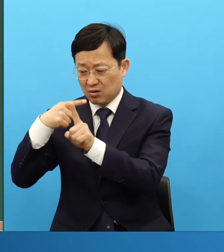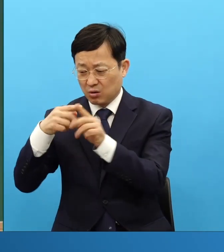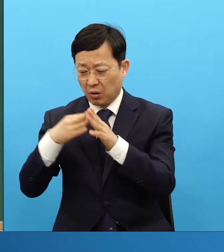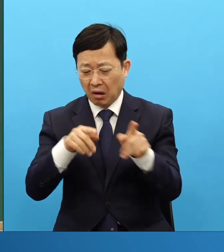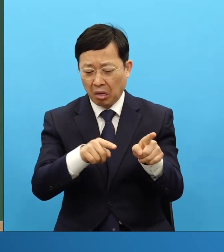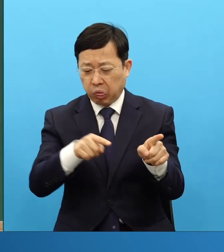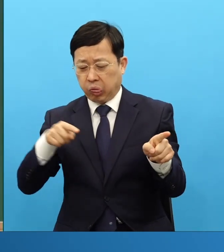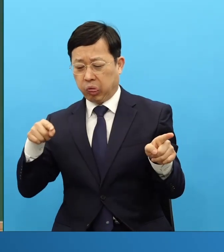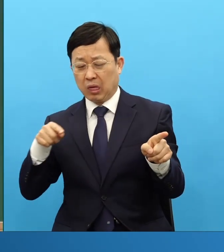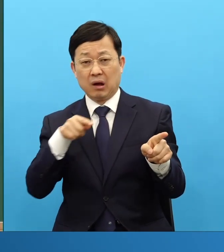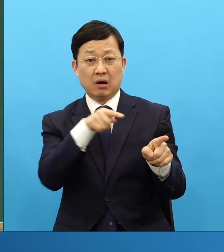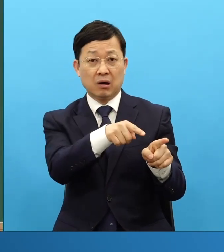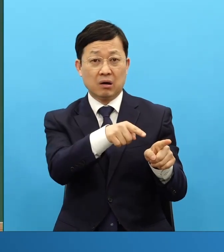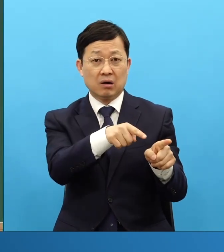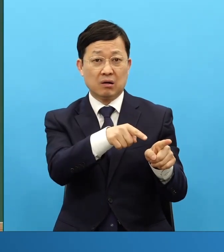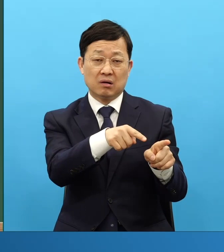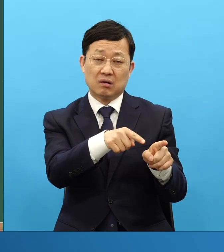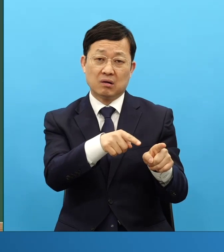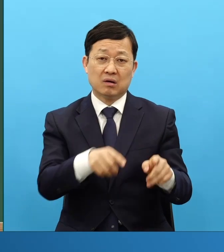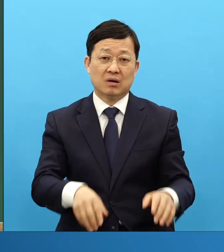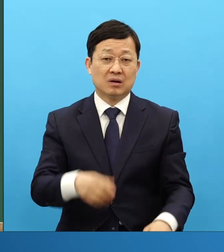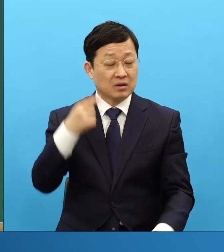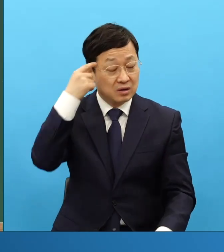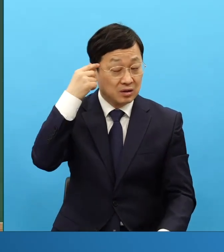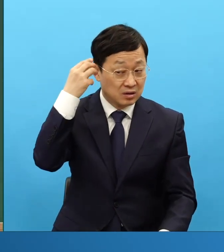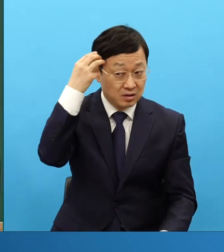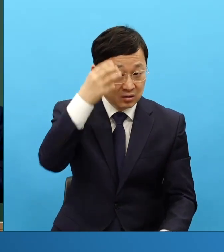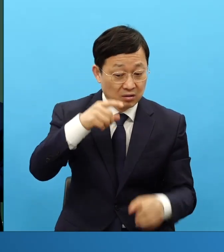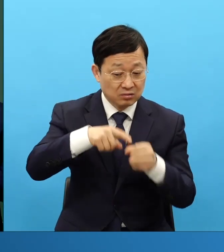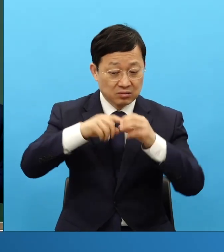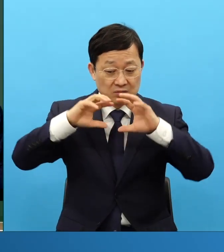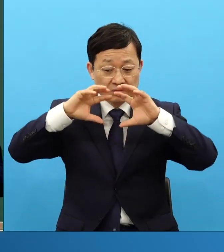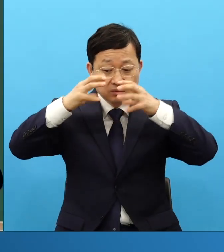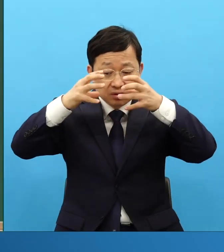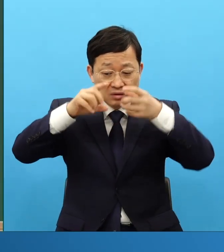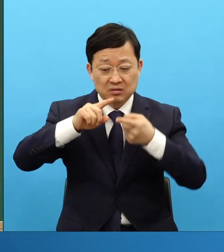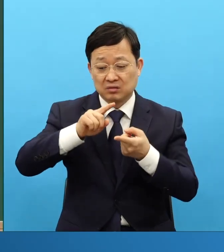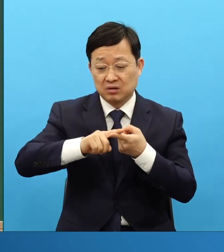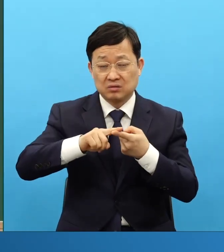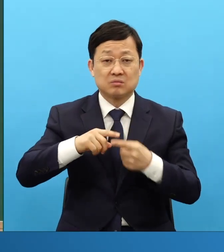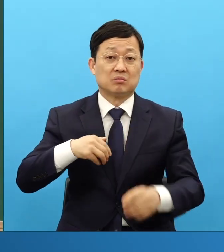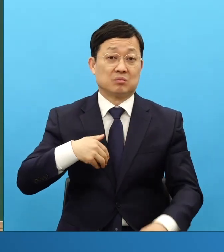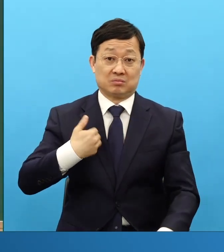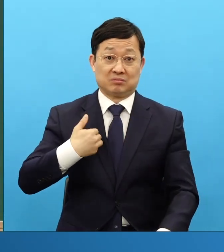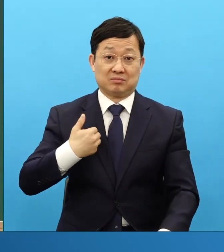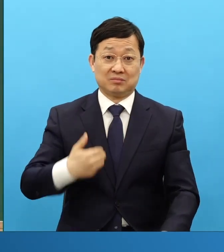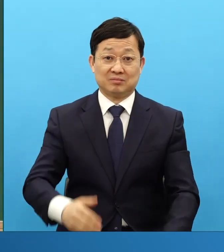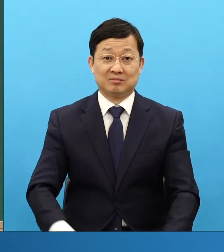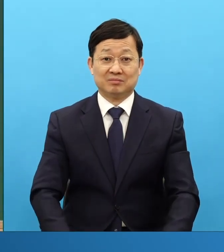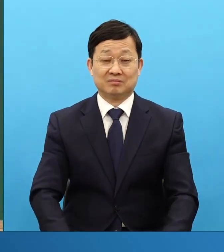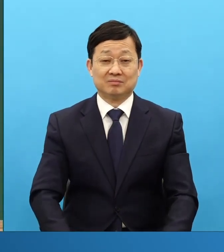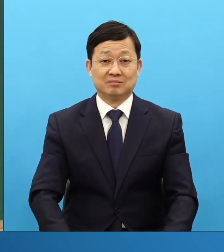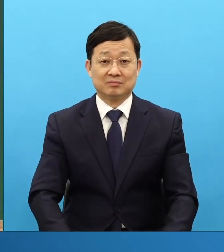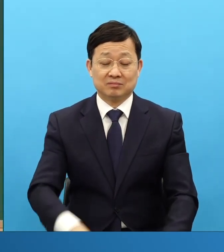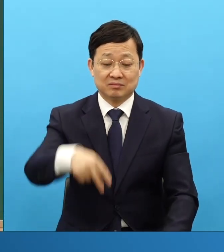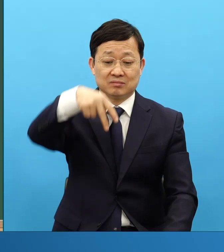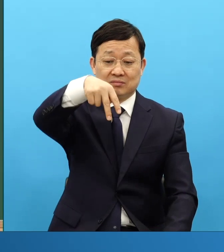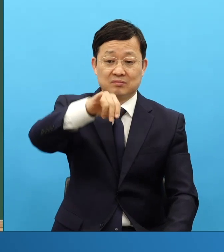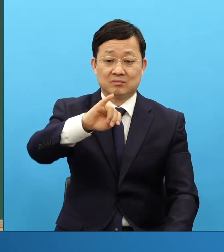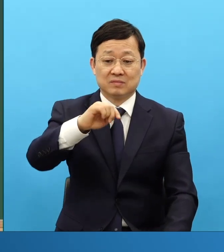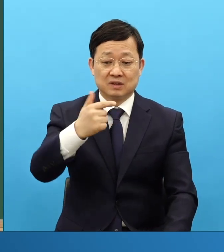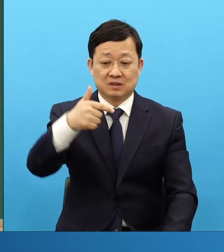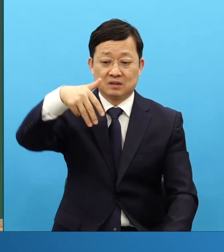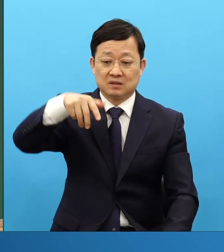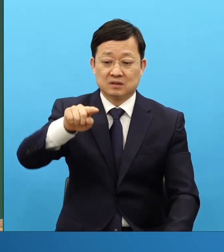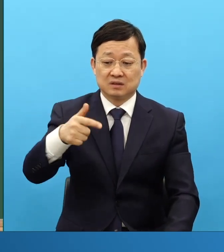영적인 부분은 전혀 생각하지 않은 거예요. And they're not considering the spiritual things at all. 그래서 심지어 우리 신천지 단체에서